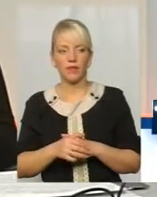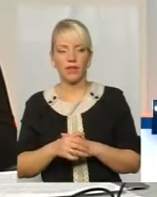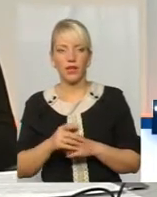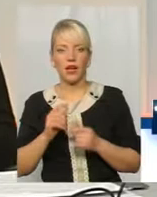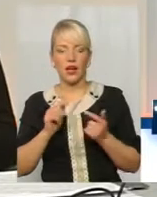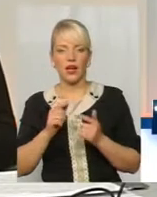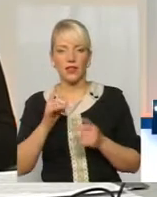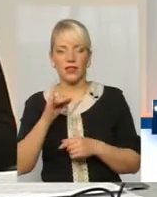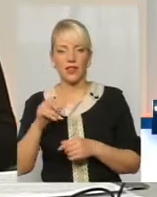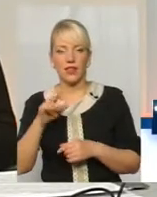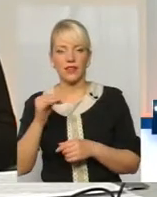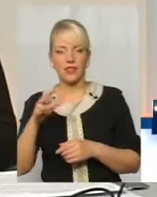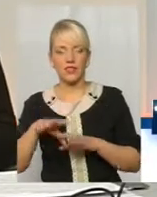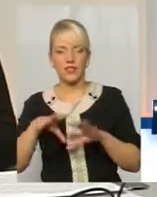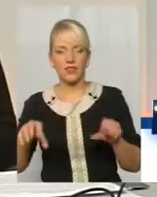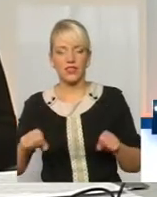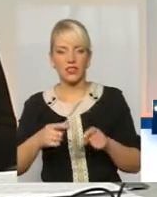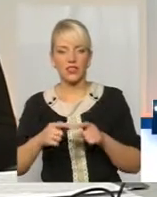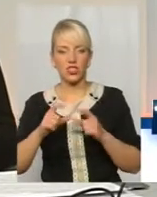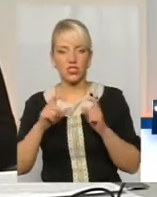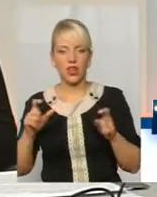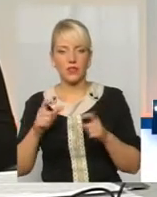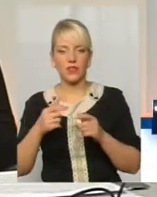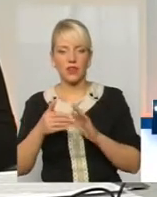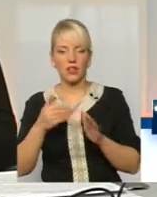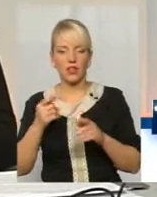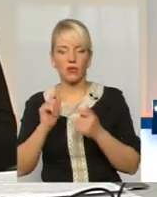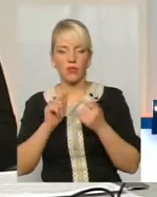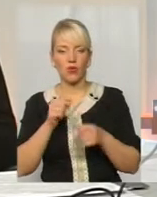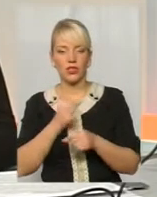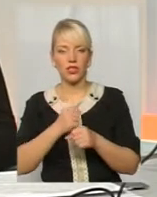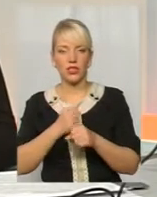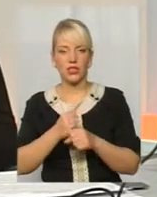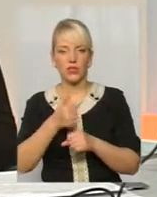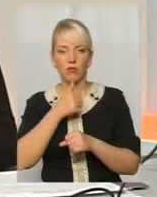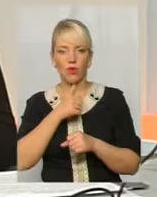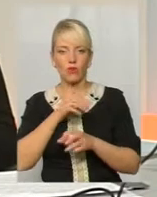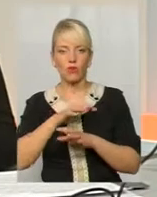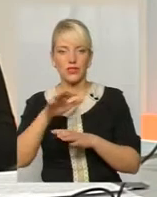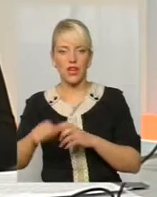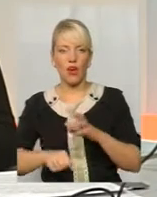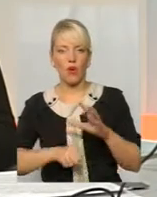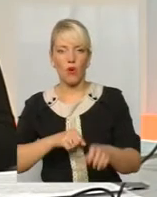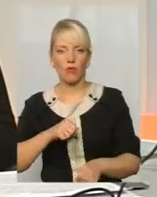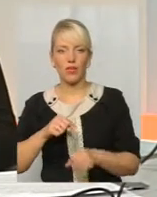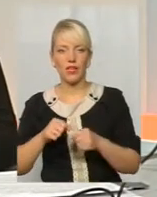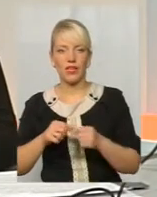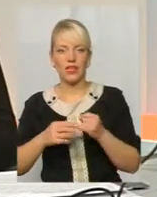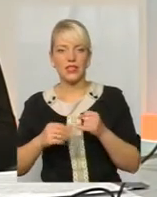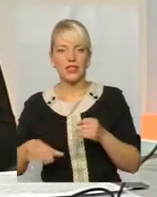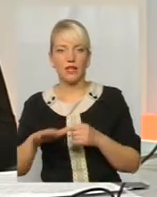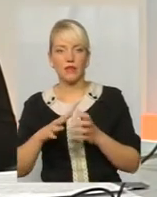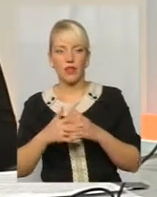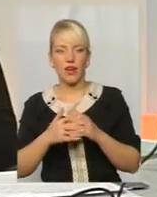Антирейдерський штаб покликаний протидіяти спробам захоплення, рейдерського захоплення земель аграріїв